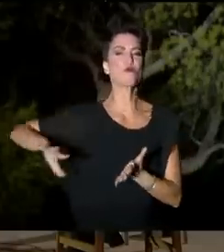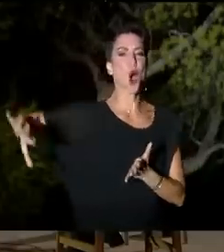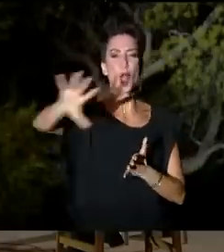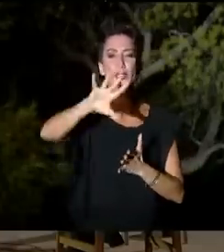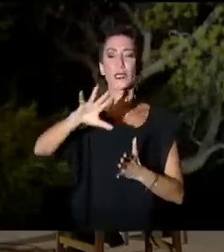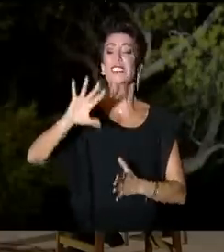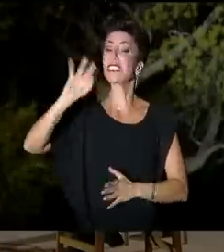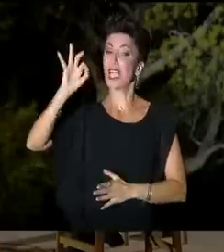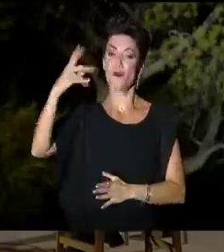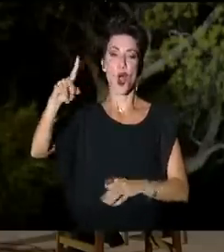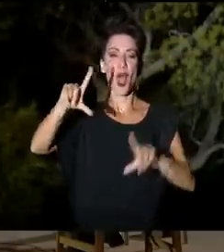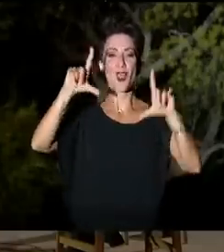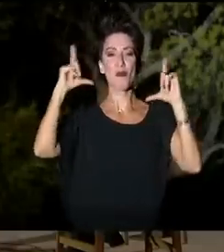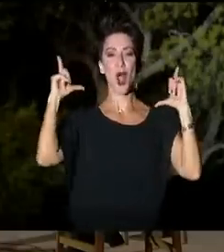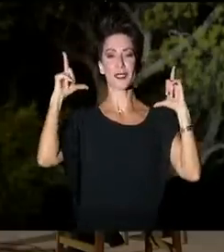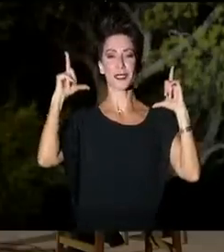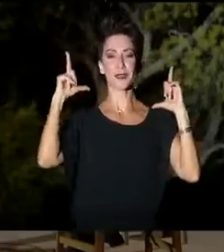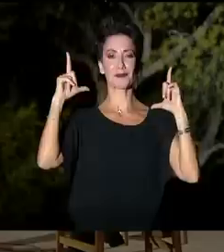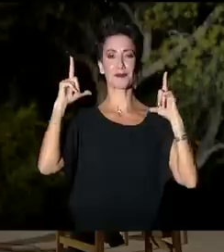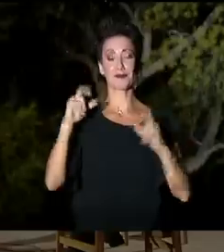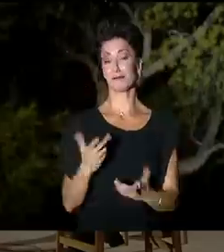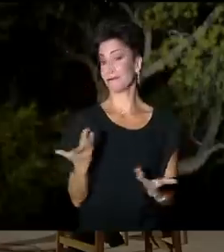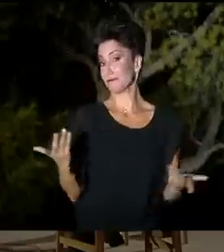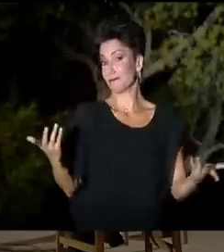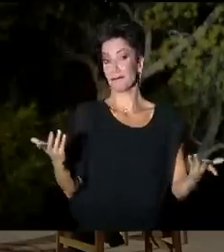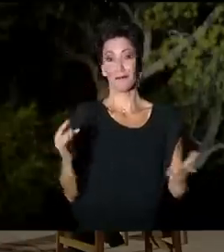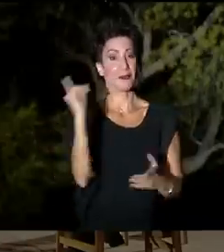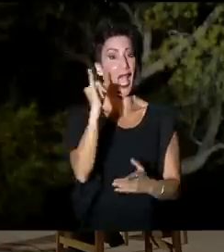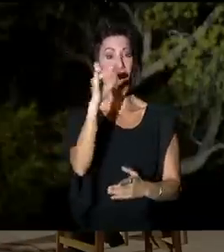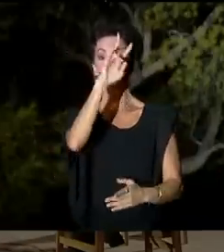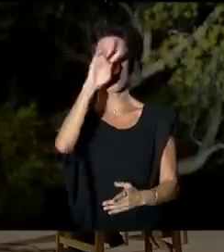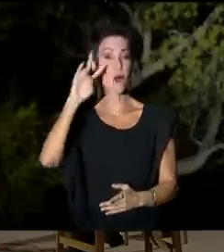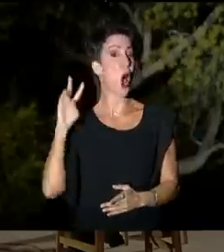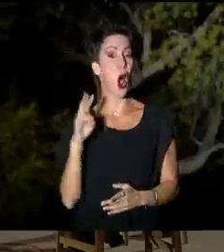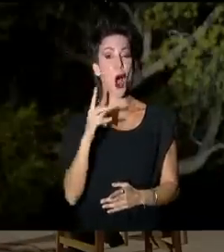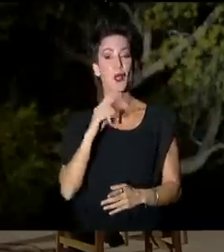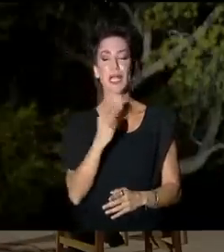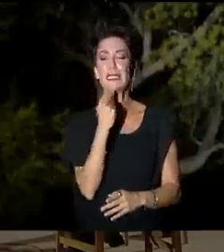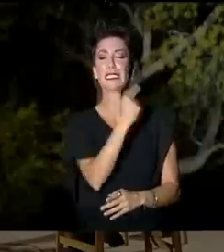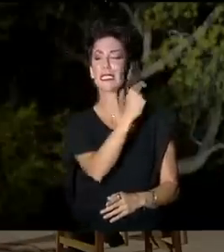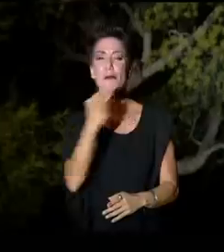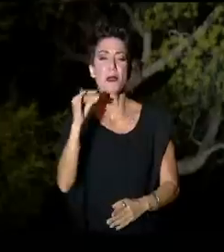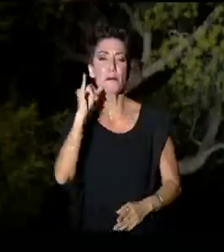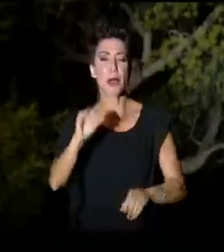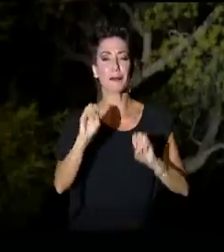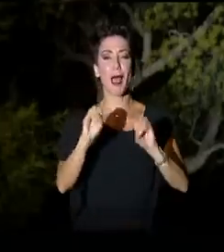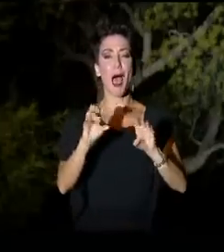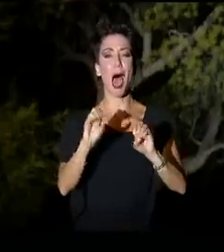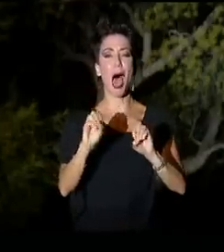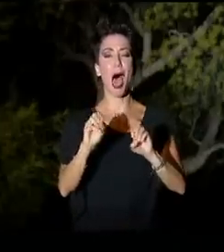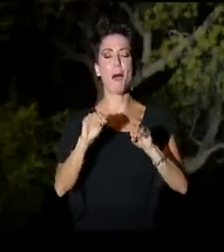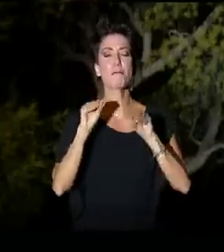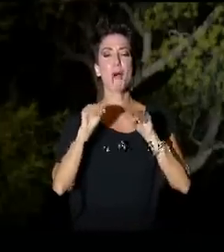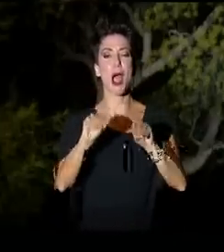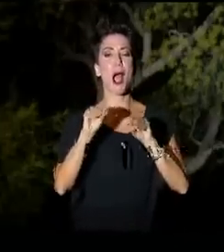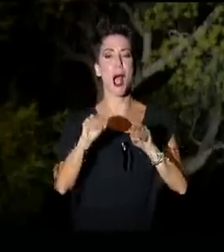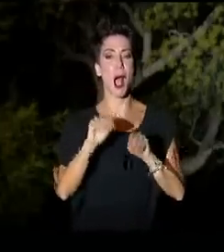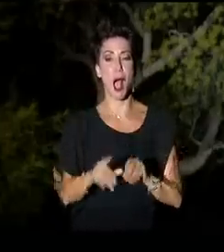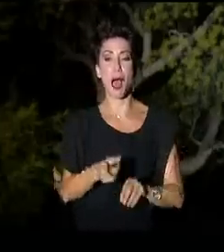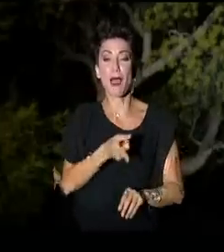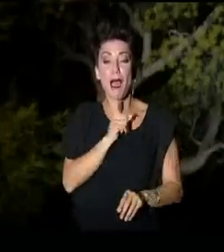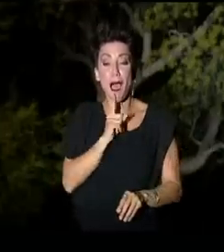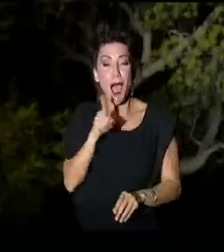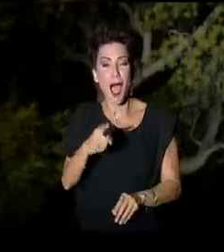Τέλος, για το Ίδρυμα Onassis όλα είναι παιδεία. Και πουθενά αλλού δεν θα μπορούσε να βρει πιο έμπρακτη εφαρμογή αυτή η